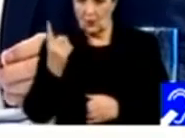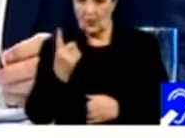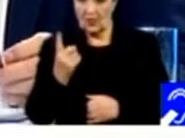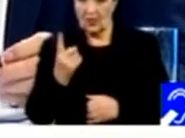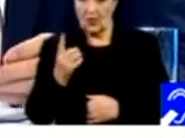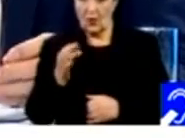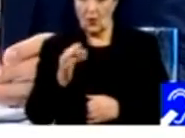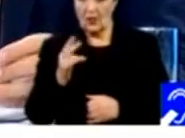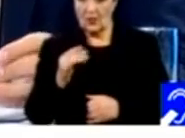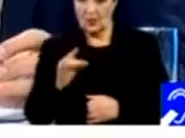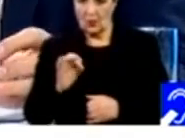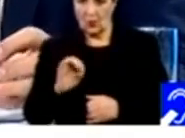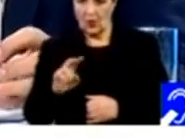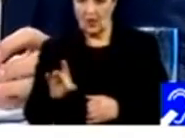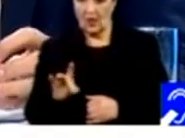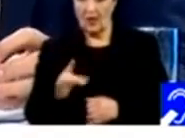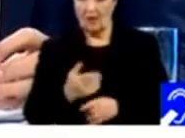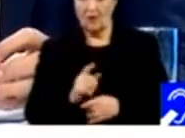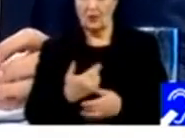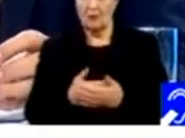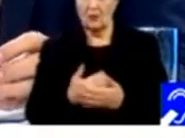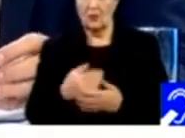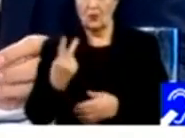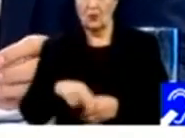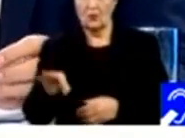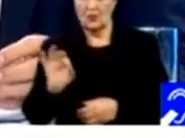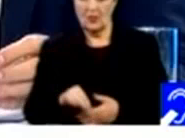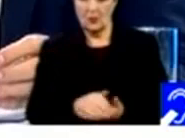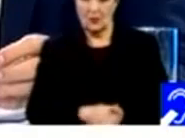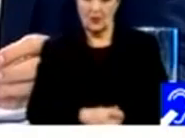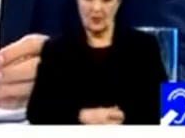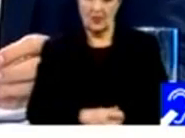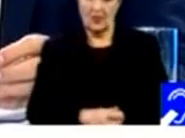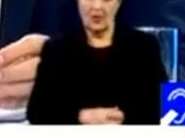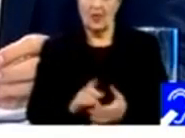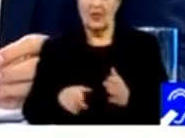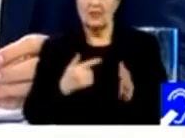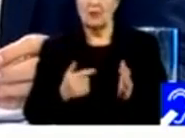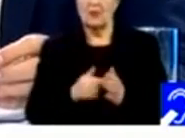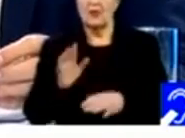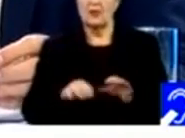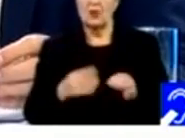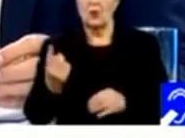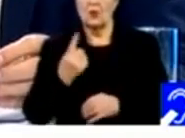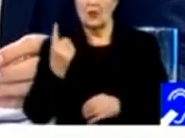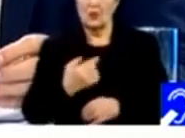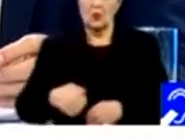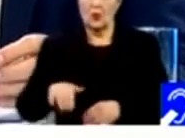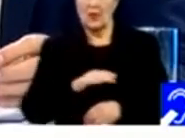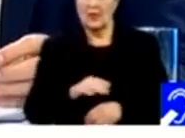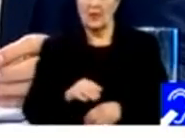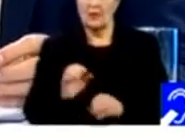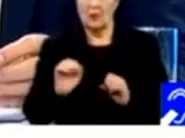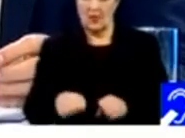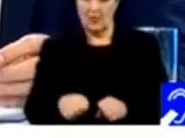un procent foarte mare, aproximativ 20%. Întrebarea mea, considerați că unioniștii au toate motivele să vă